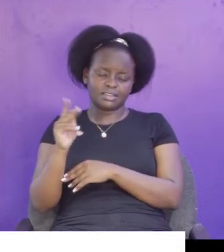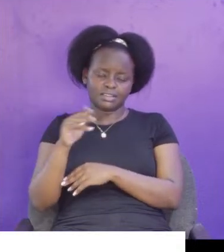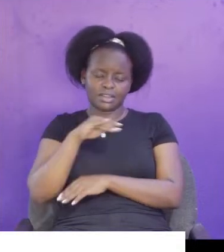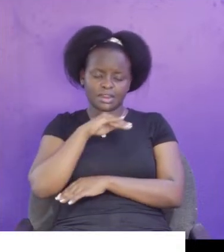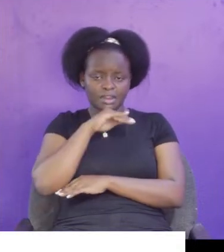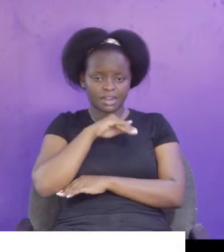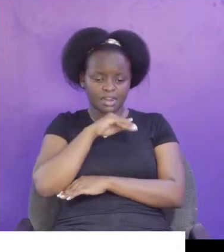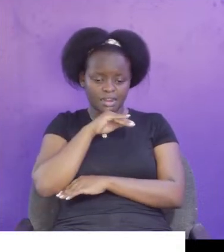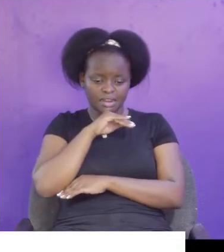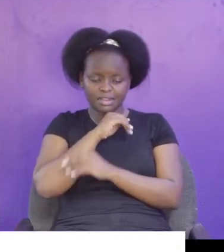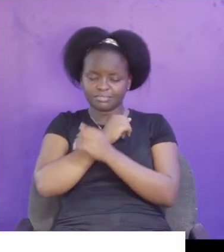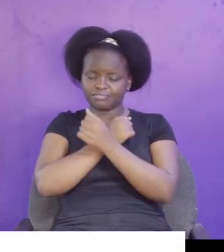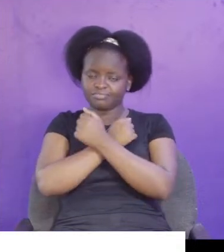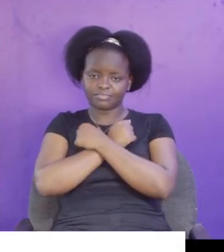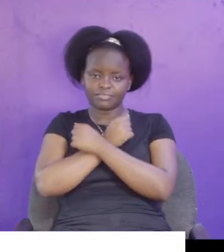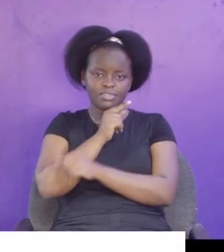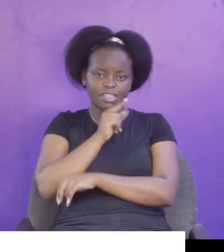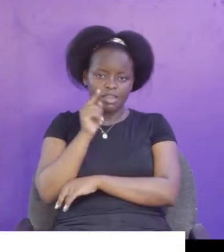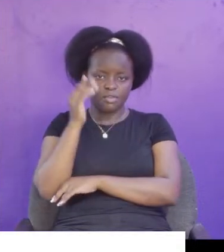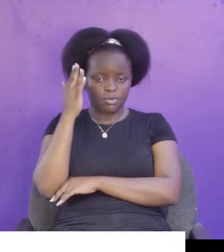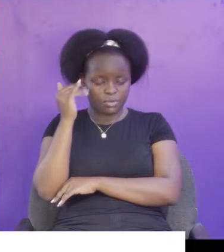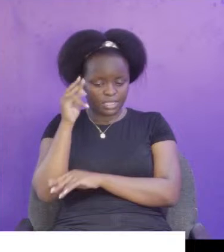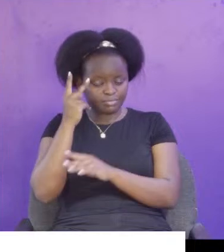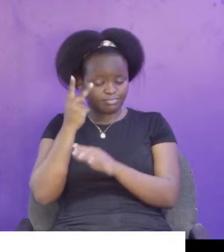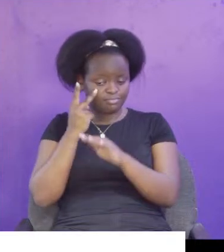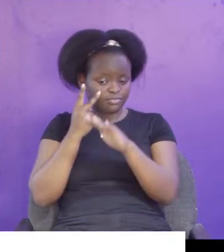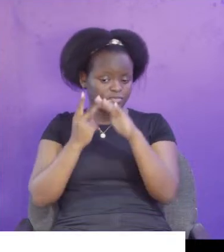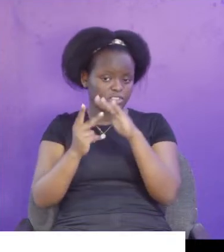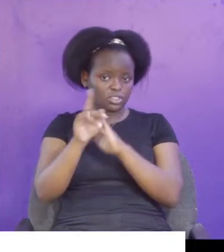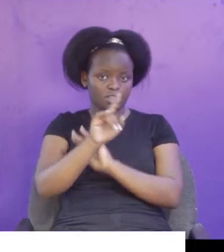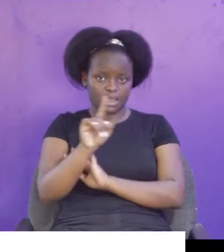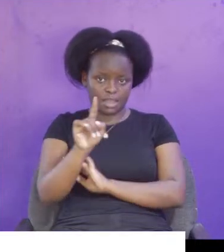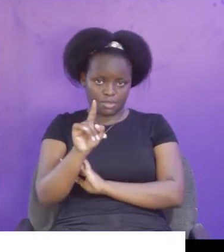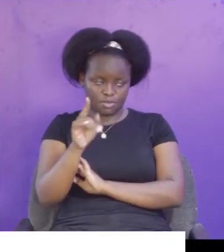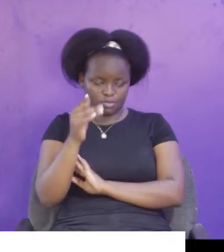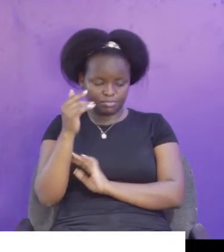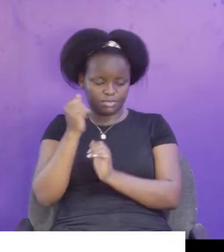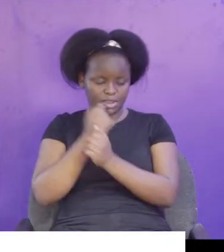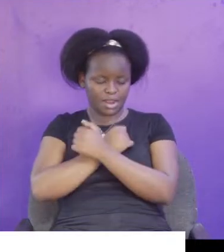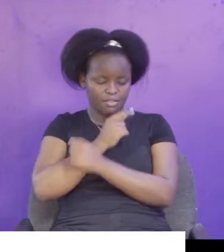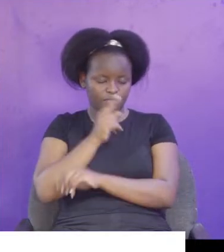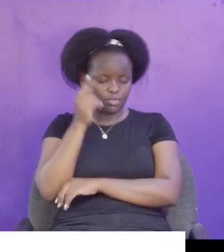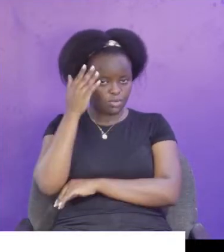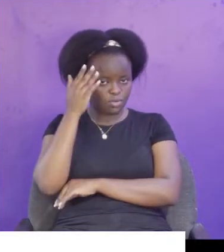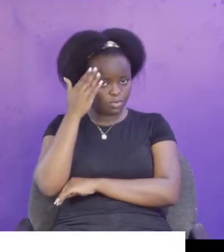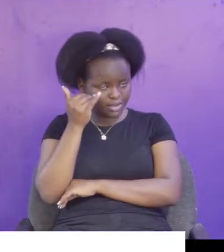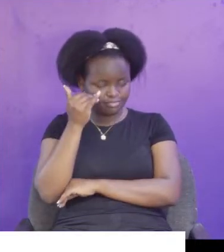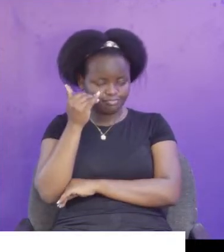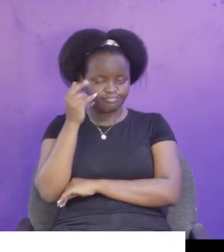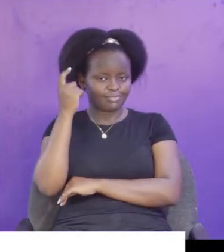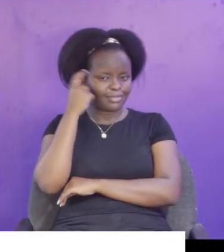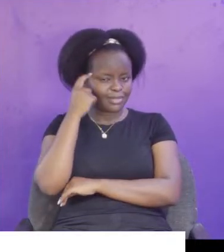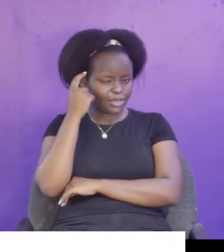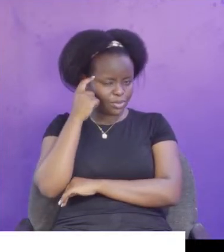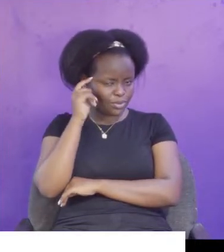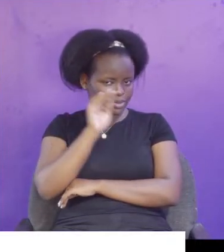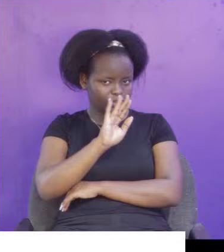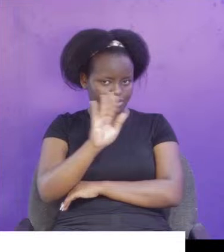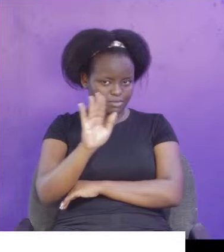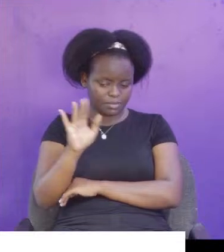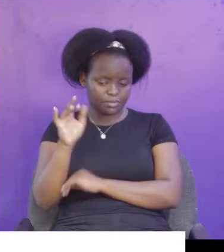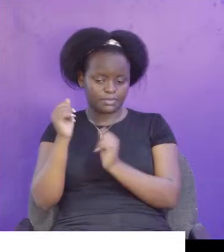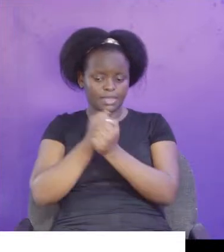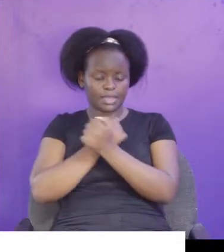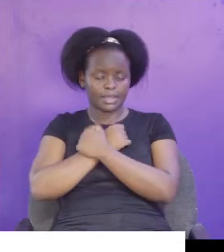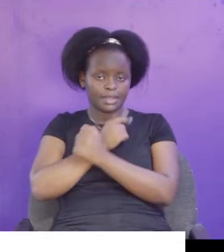alikupenda kwa sababu ya maono yako, alikupenda kwa sababu ya fikira zako, alikupenda kwa sababu